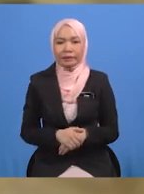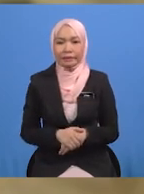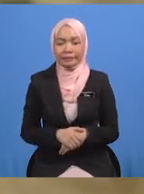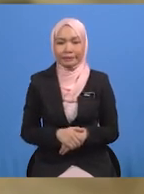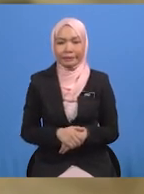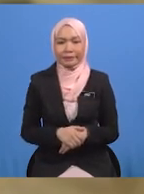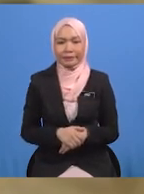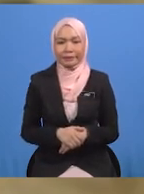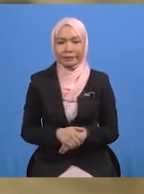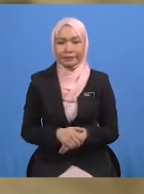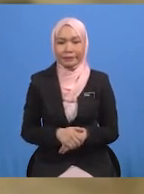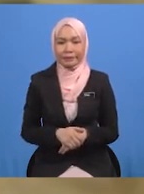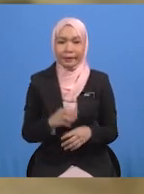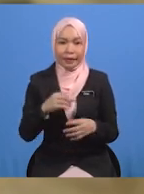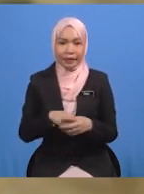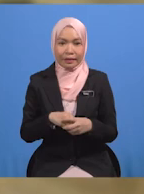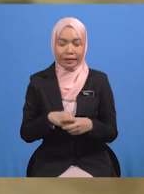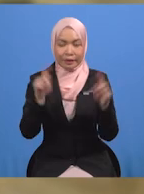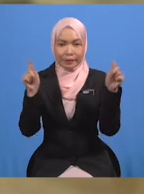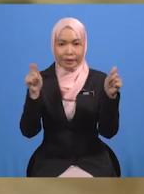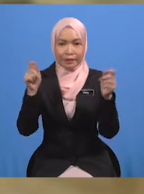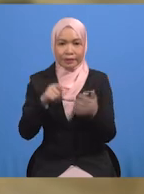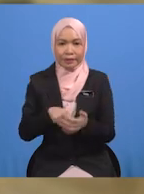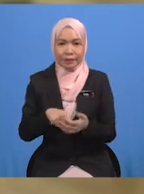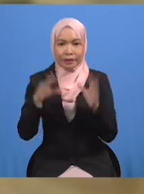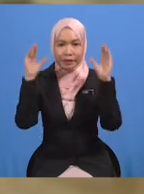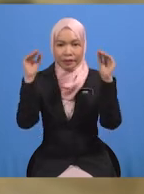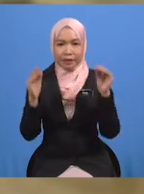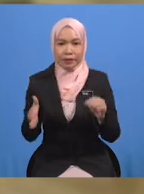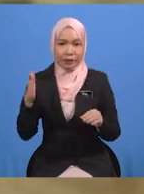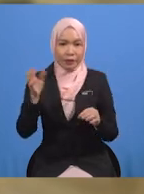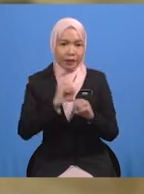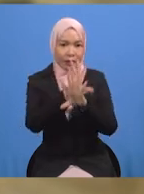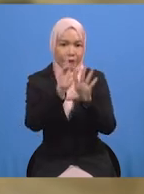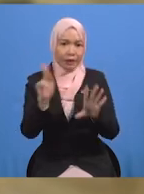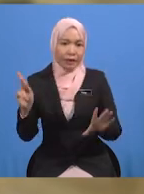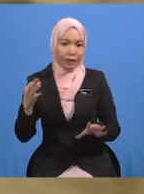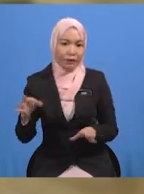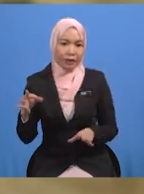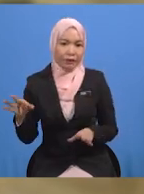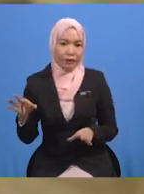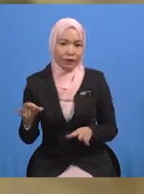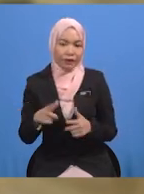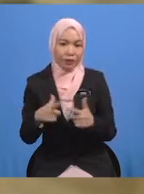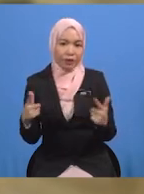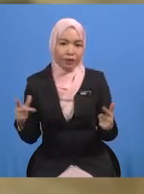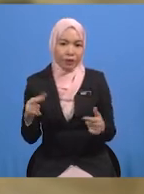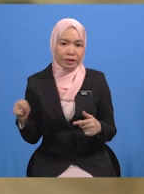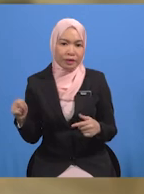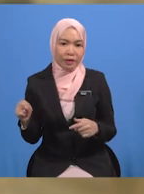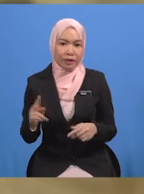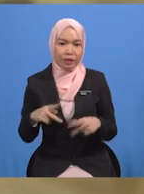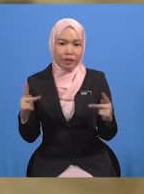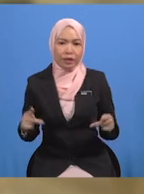Masihi. Dalam topik ini, cikgu akan menerangkan faktor-faktor perluasan kuasa barat ke